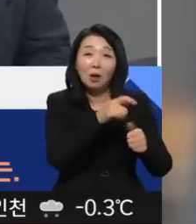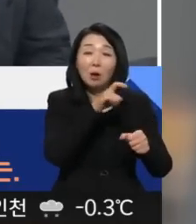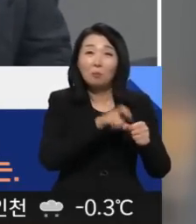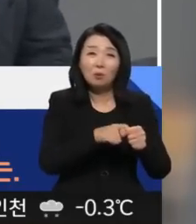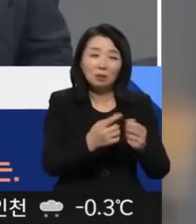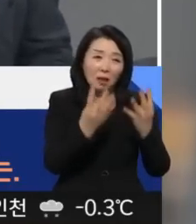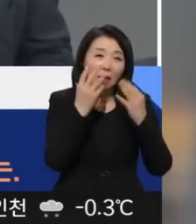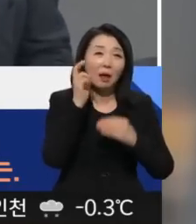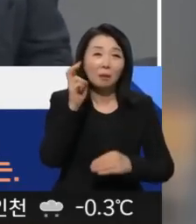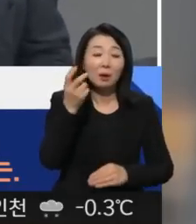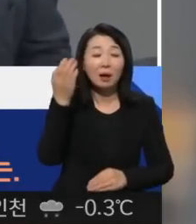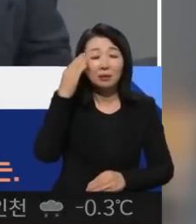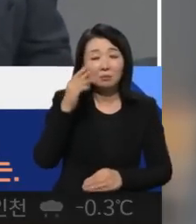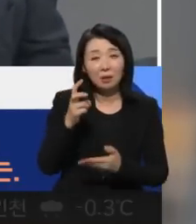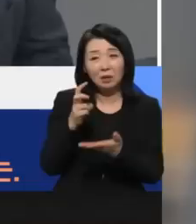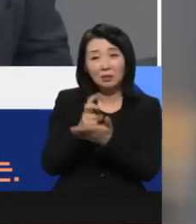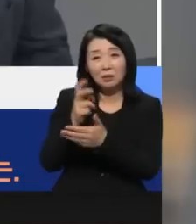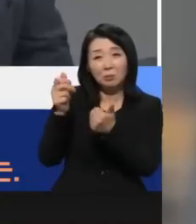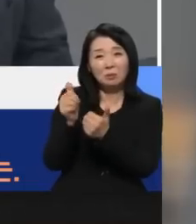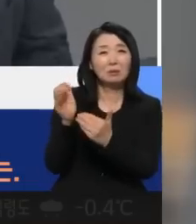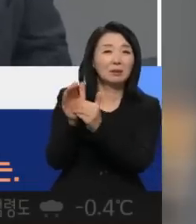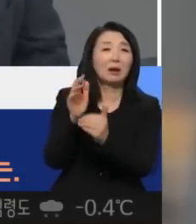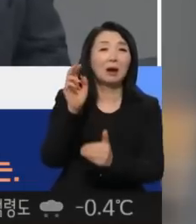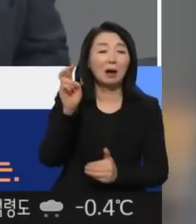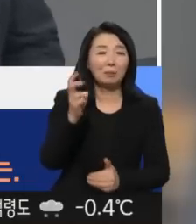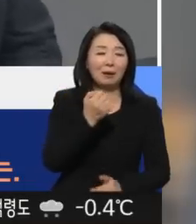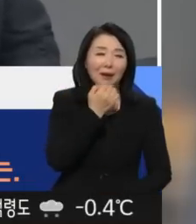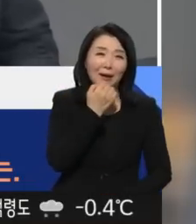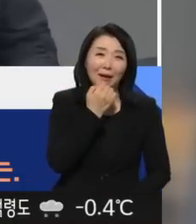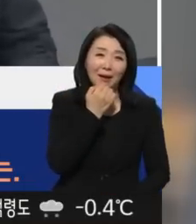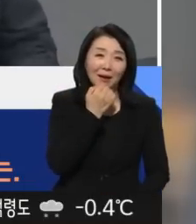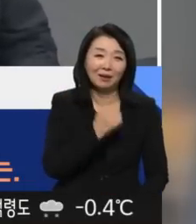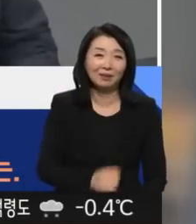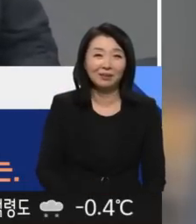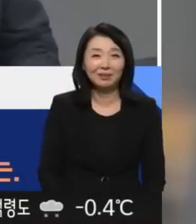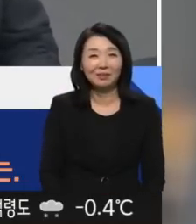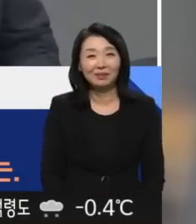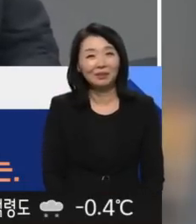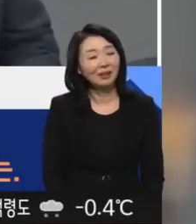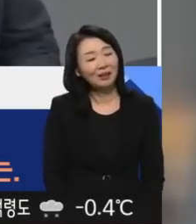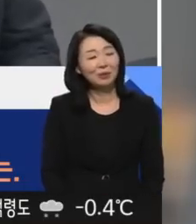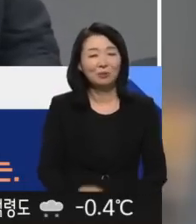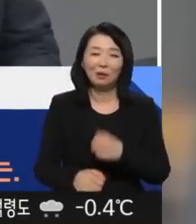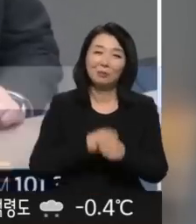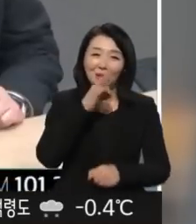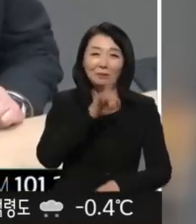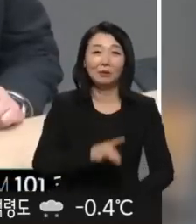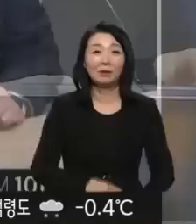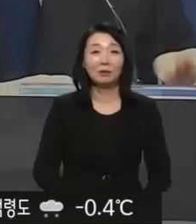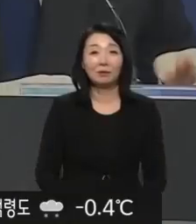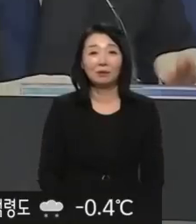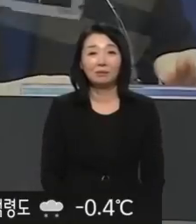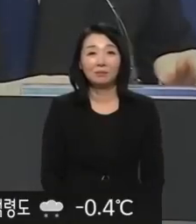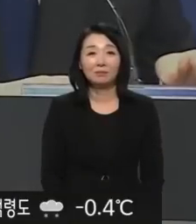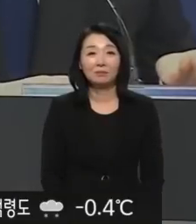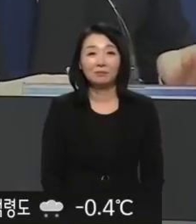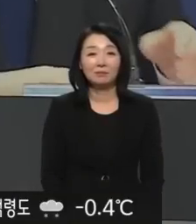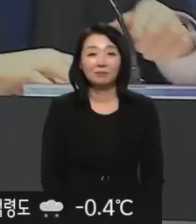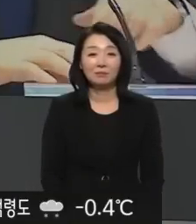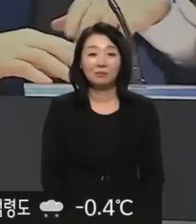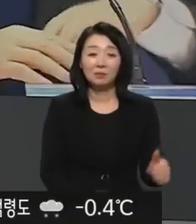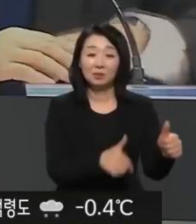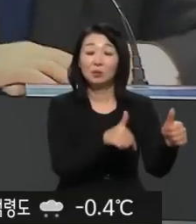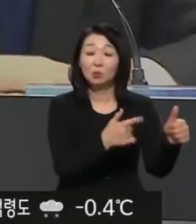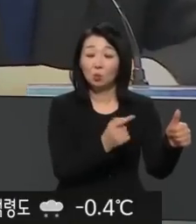그러나 사법에서 기각 안 하겠어요? 그게 마음대로 안 되더라고요, 요새는. 네, 노 전 실장과